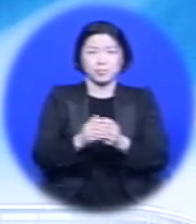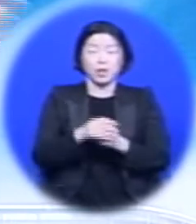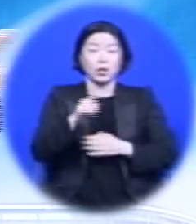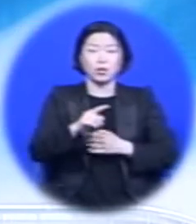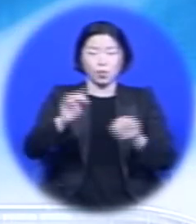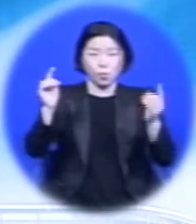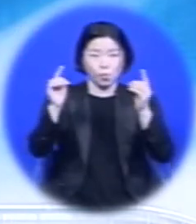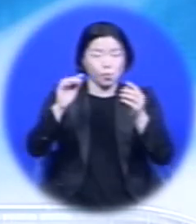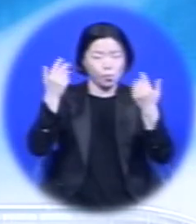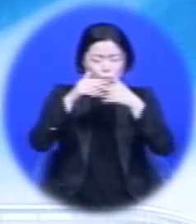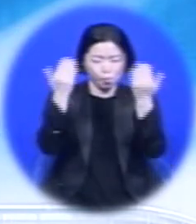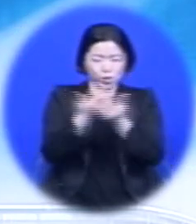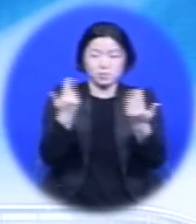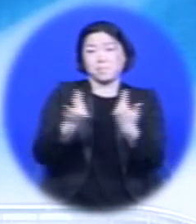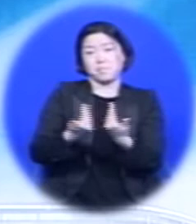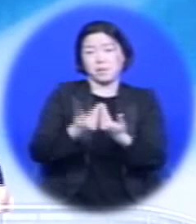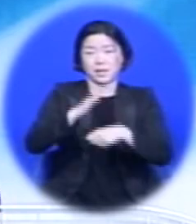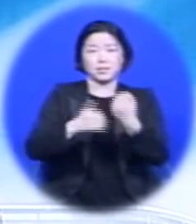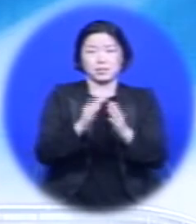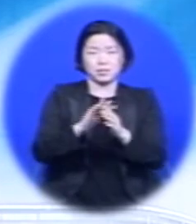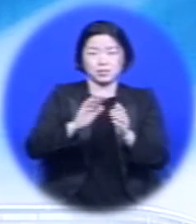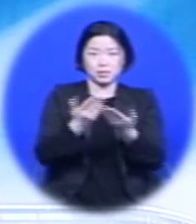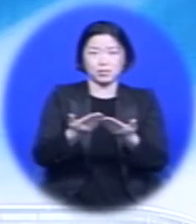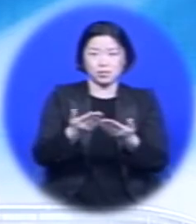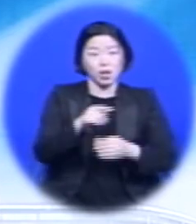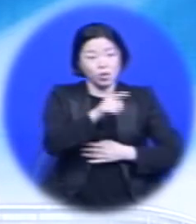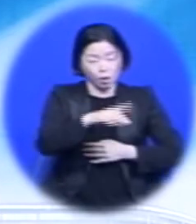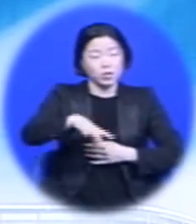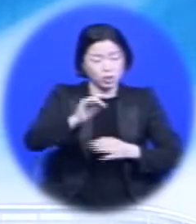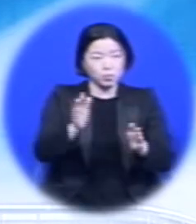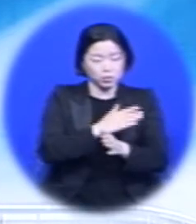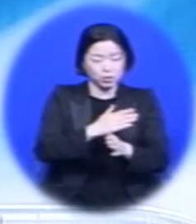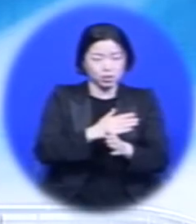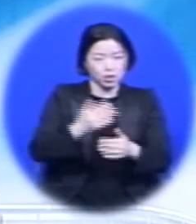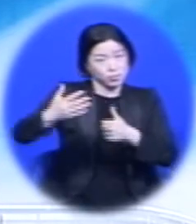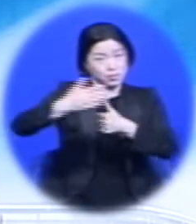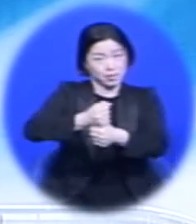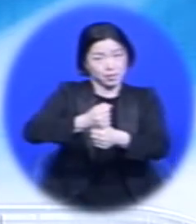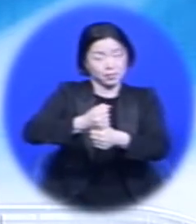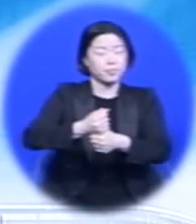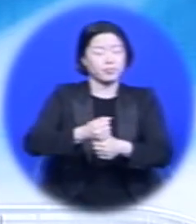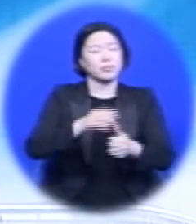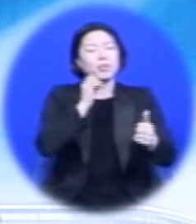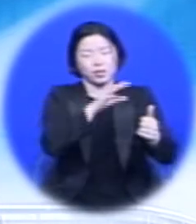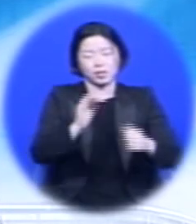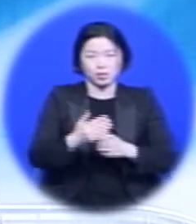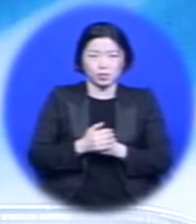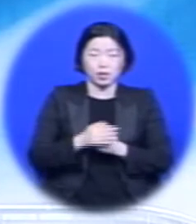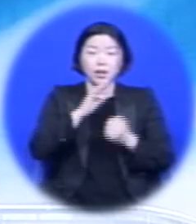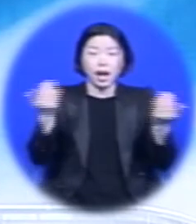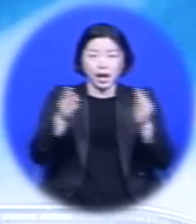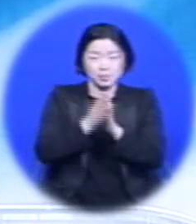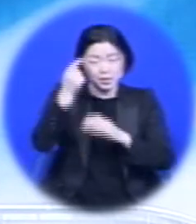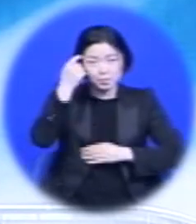완전히 반성경입니다. 너 처음부터 꽉 잡혀라 이렇게 이야기해 줘야 됩니다. 아멘입니까?